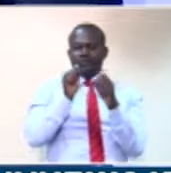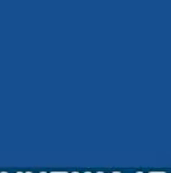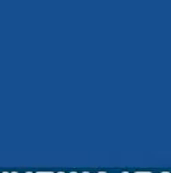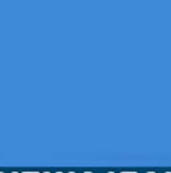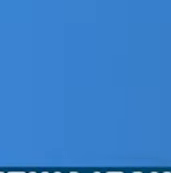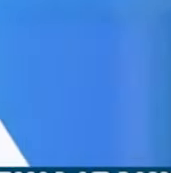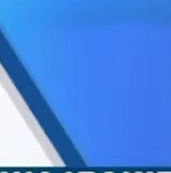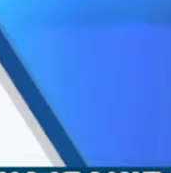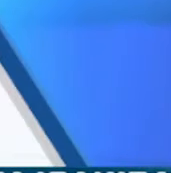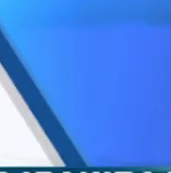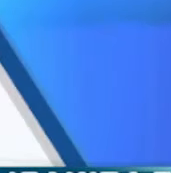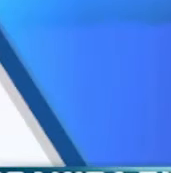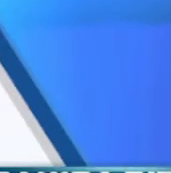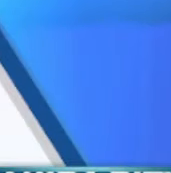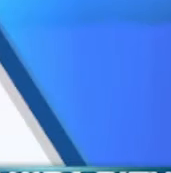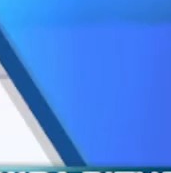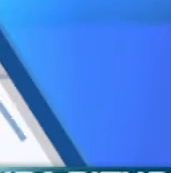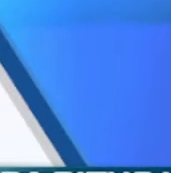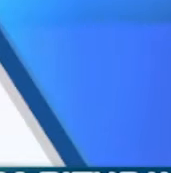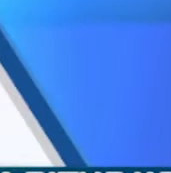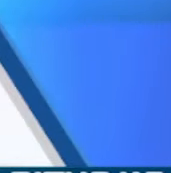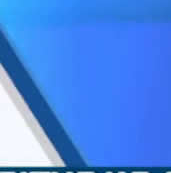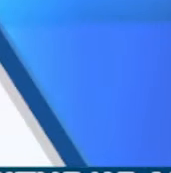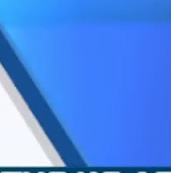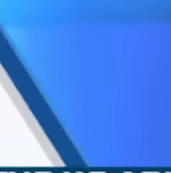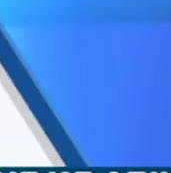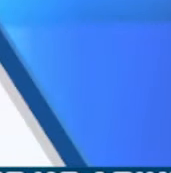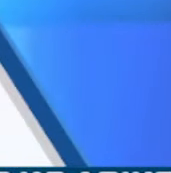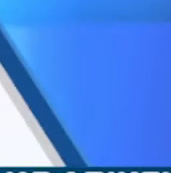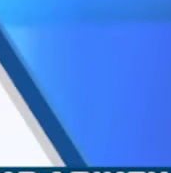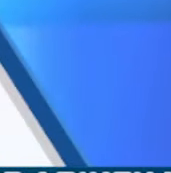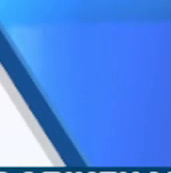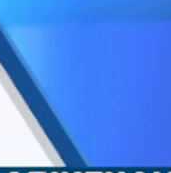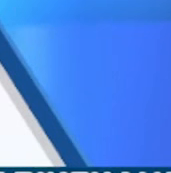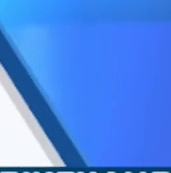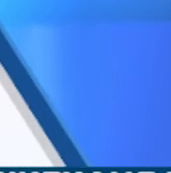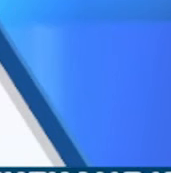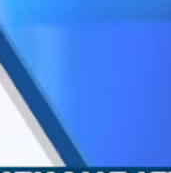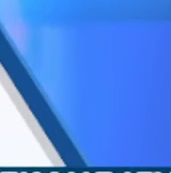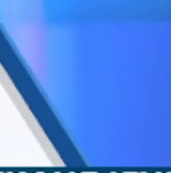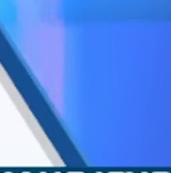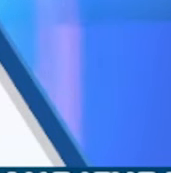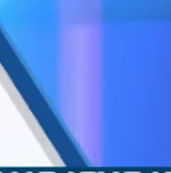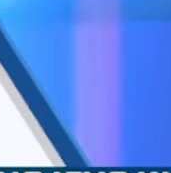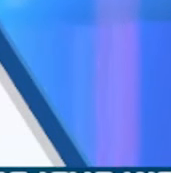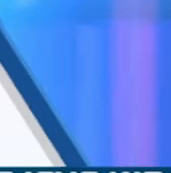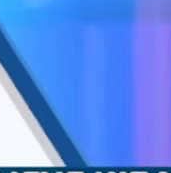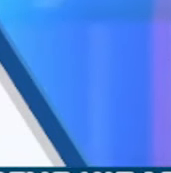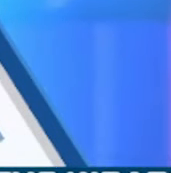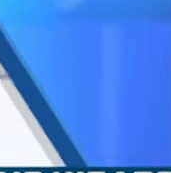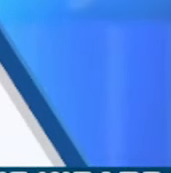gikemuke? Reka tujye ku bitekerezo byanyu. Ibitekerezo byanyu turabihera ku cy'uwitwa